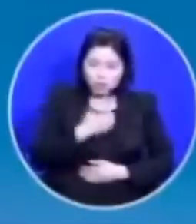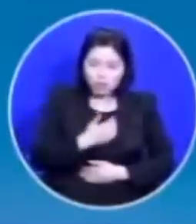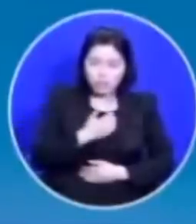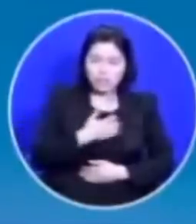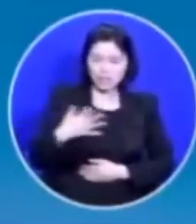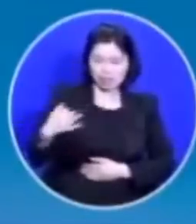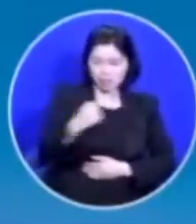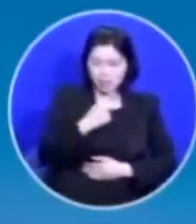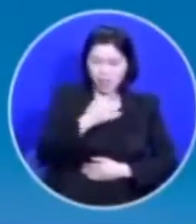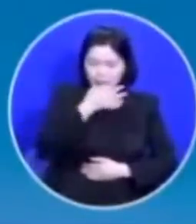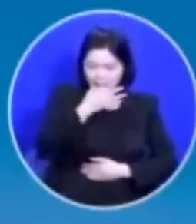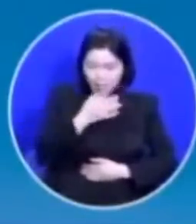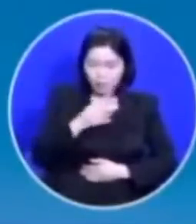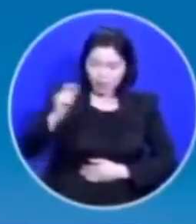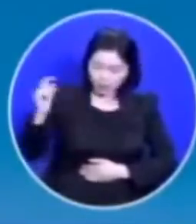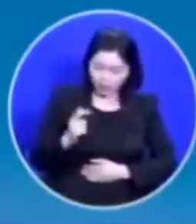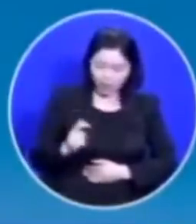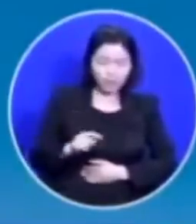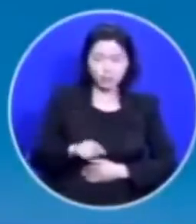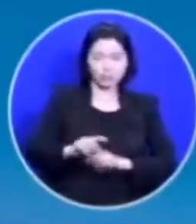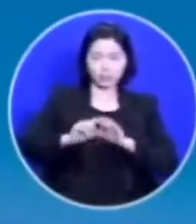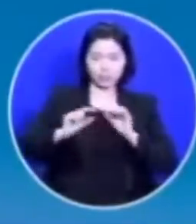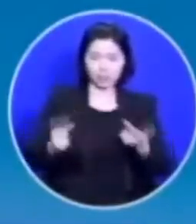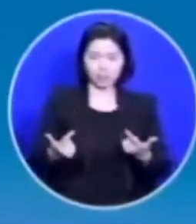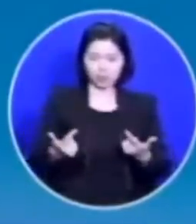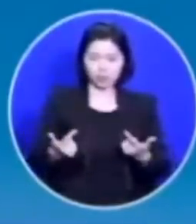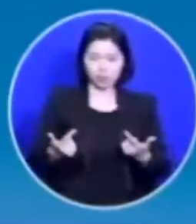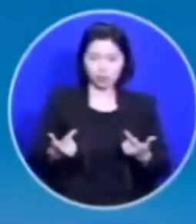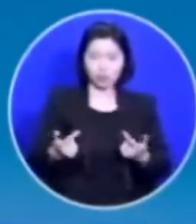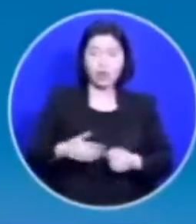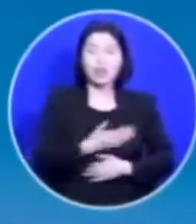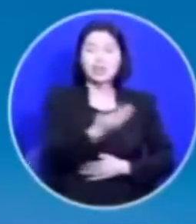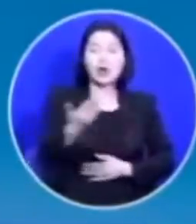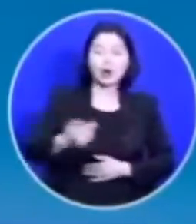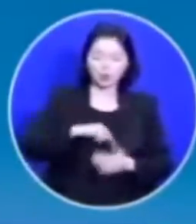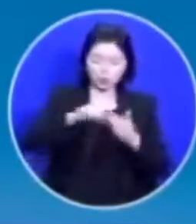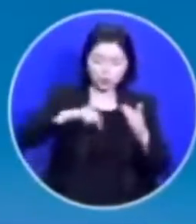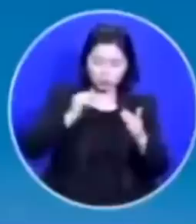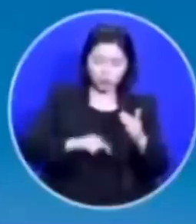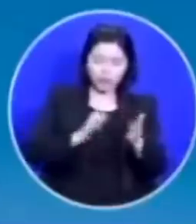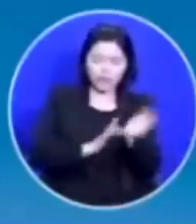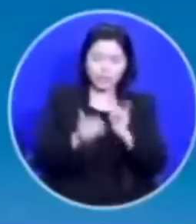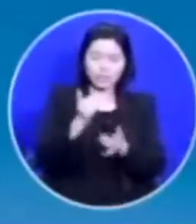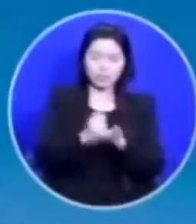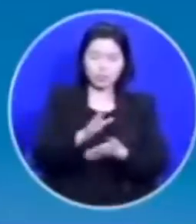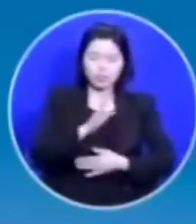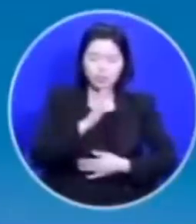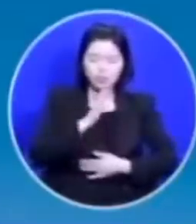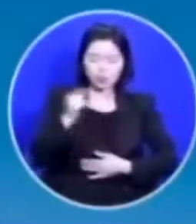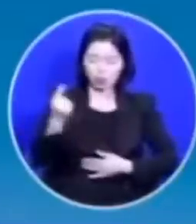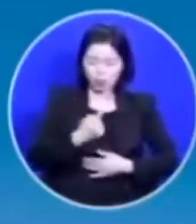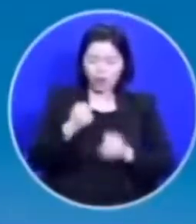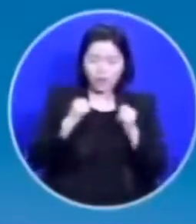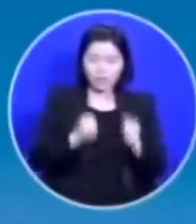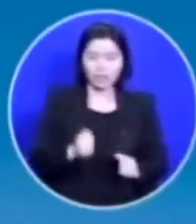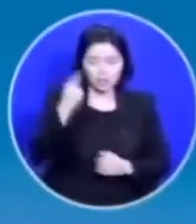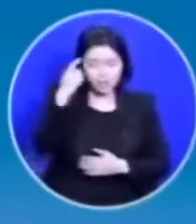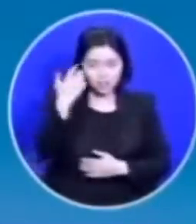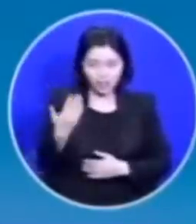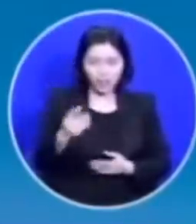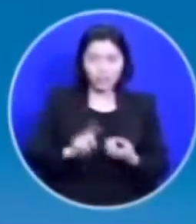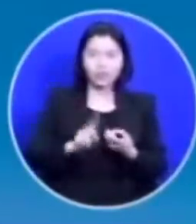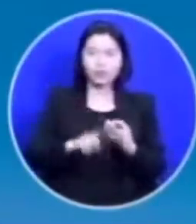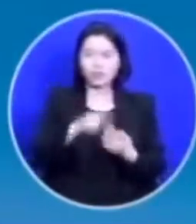강한 야 하는 게 아니고 여러분 안에 예수님의 정말 와 계시느냐 하는 것을 확인하 해야 하는